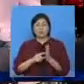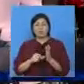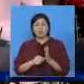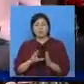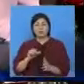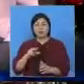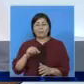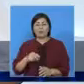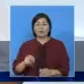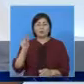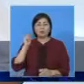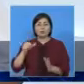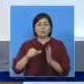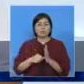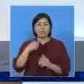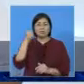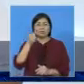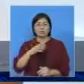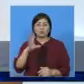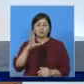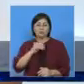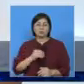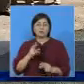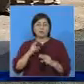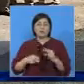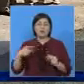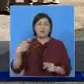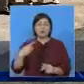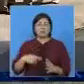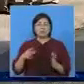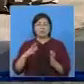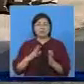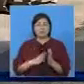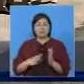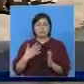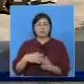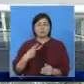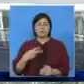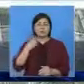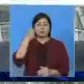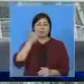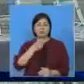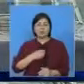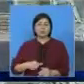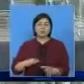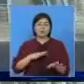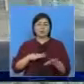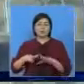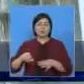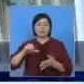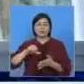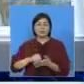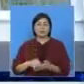which отучился 6 лет и успешно выпустился в 1953 году а торжественное мероприятие присутствовали